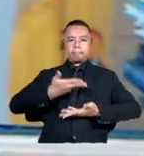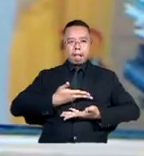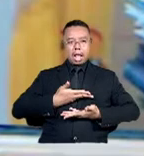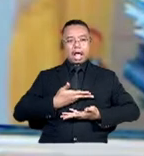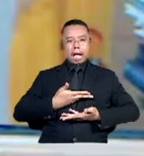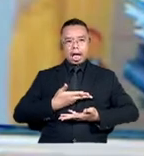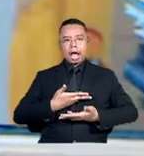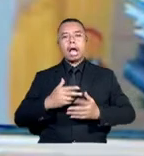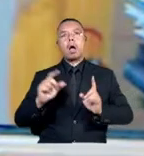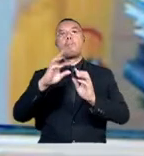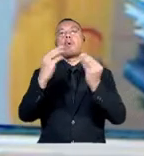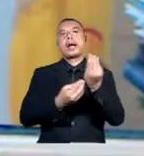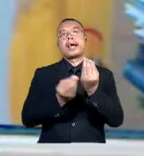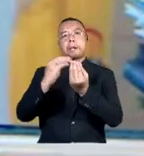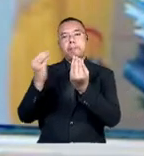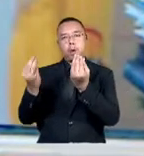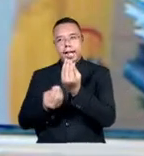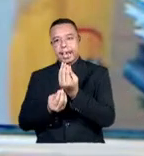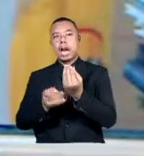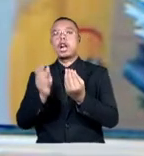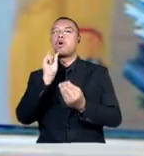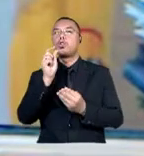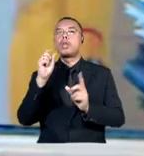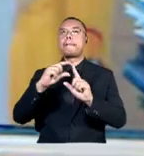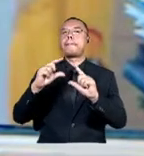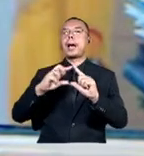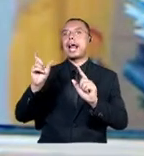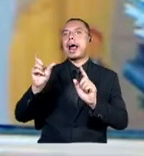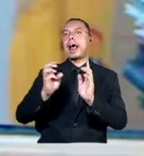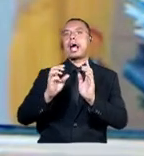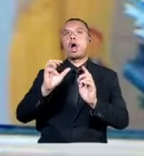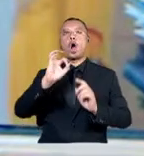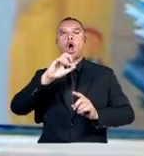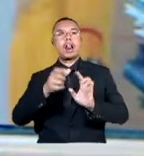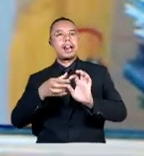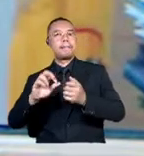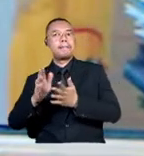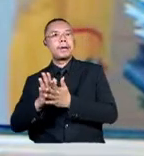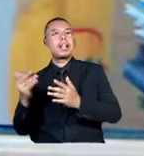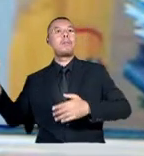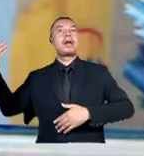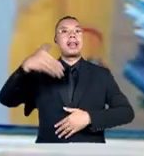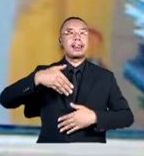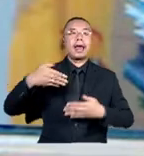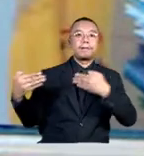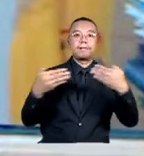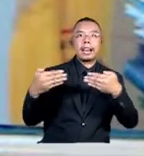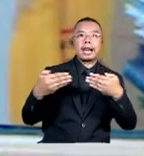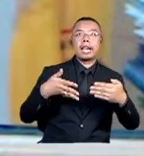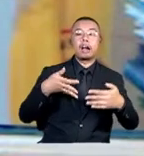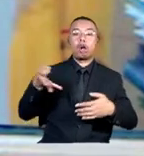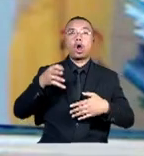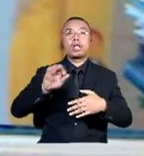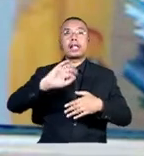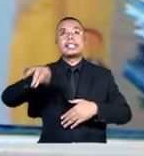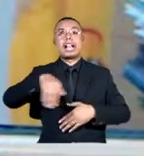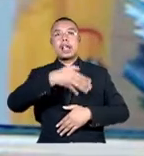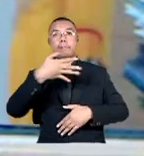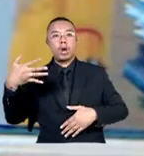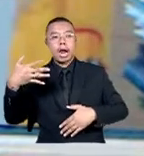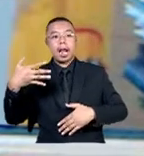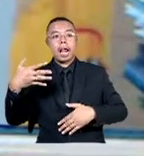para duta-duta para Olimpik yang akan bertanding di zona Kota Jayapura dan